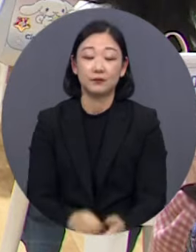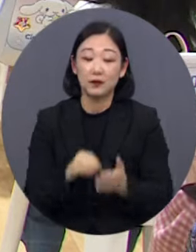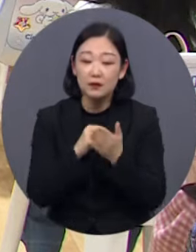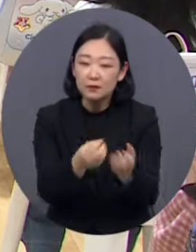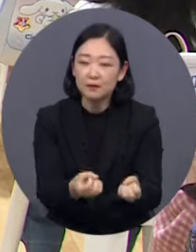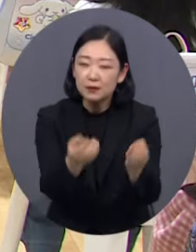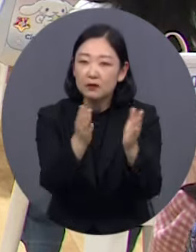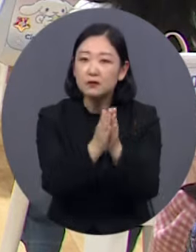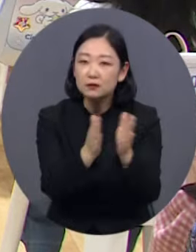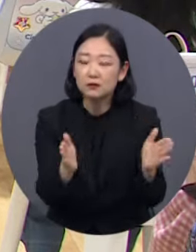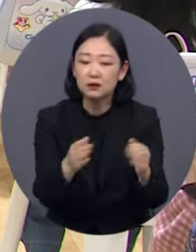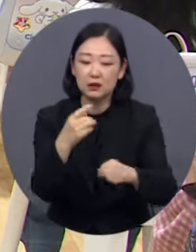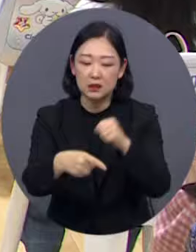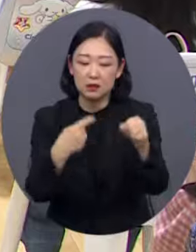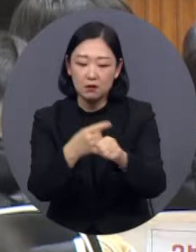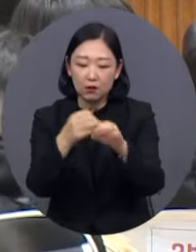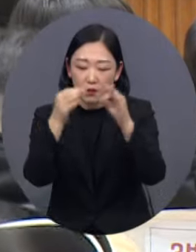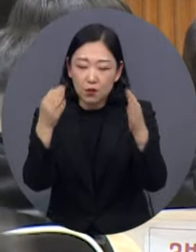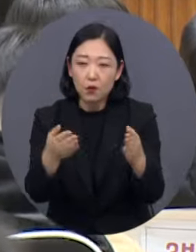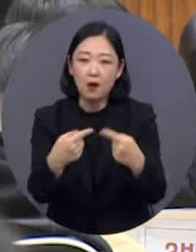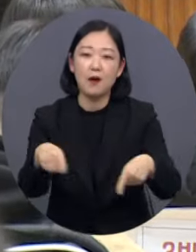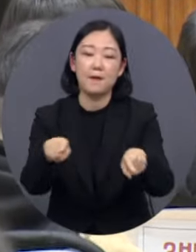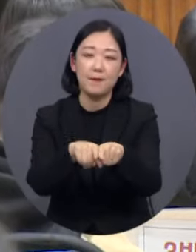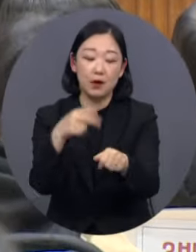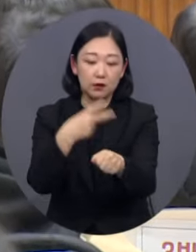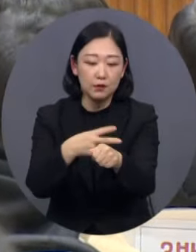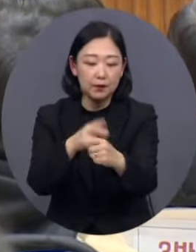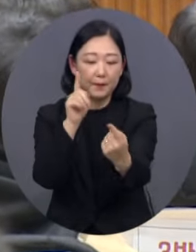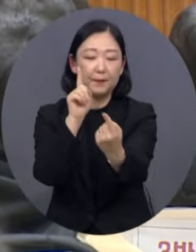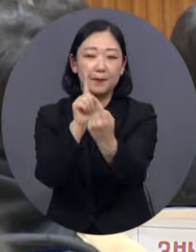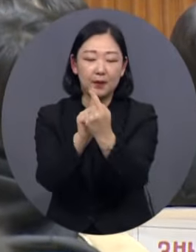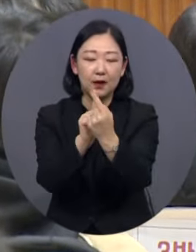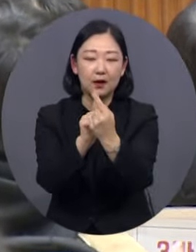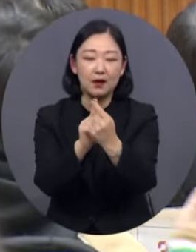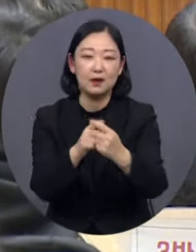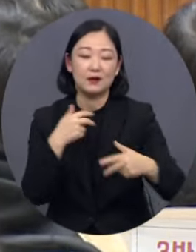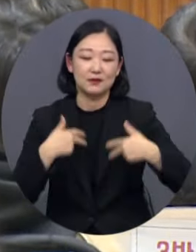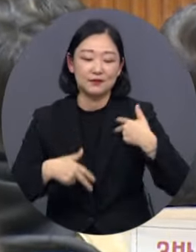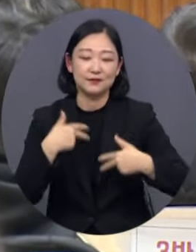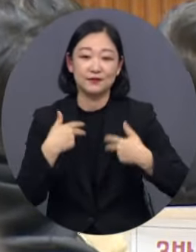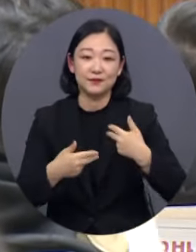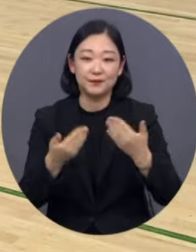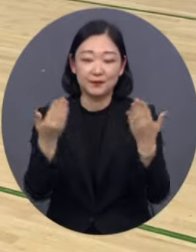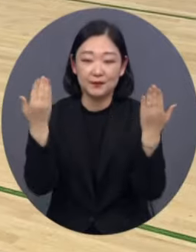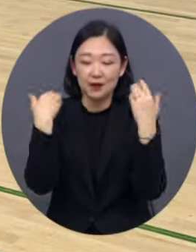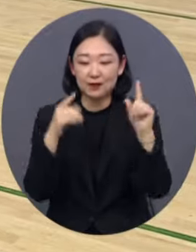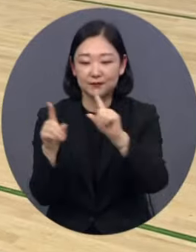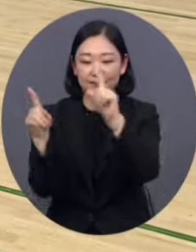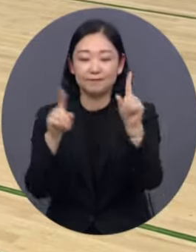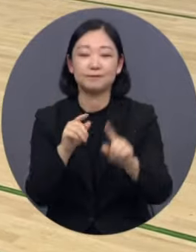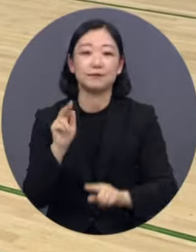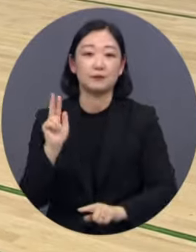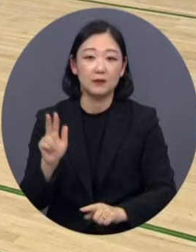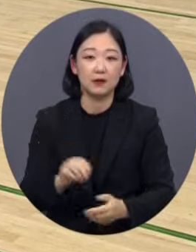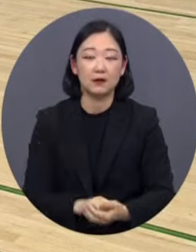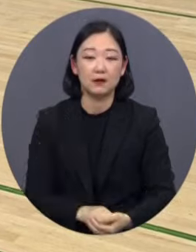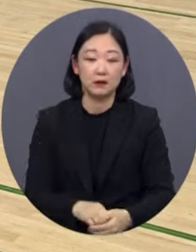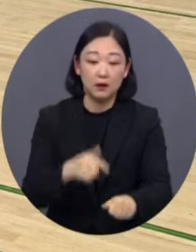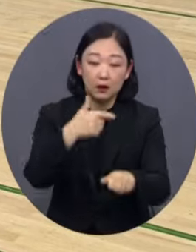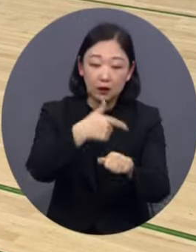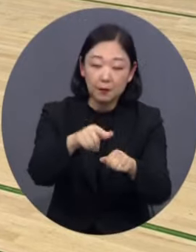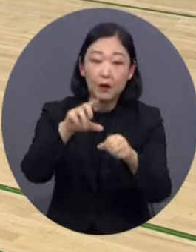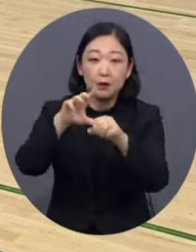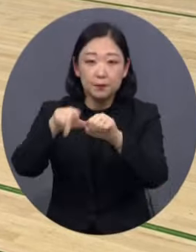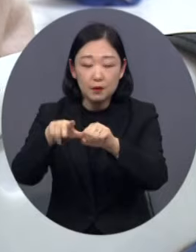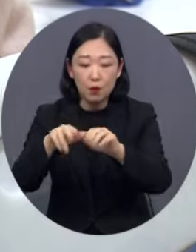입학식이 시작되자 1년 동안 함께 지낼 선생님과 만나며 힘찬 학교 생활을 다짐합니다. 가파와 비양 분교